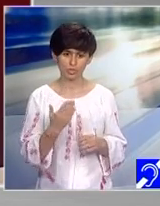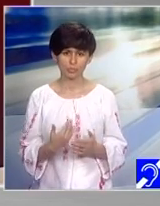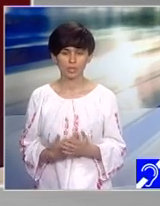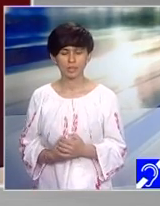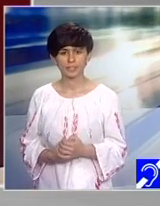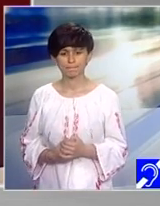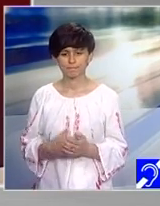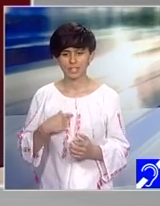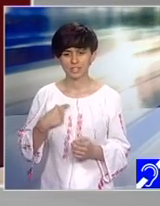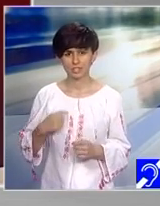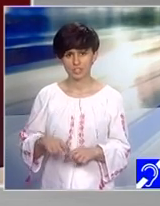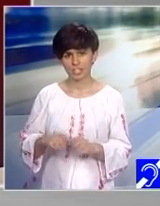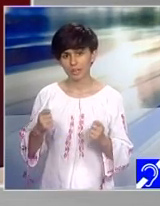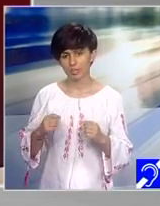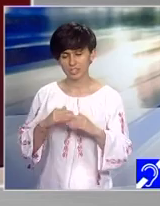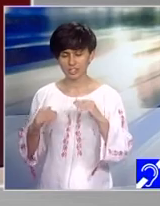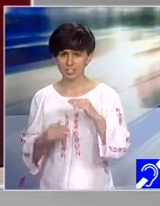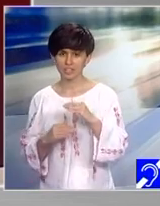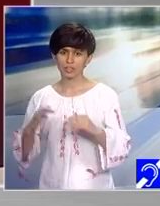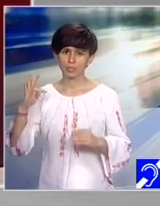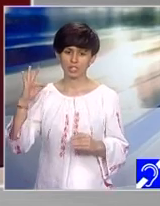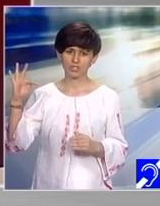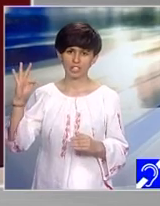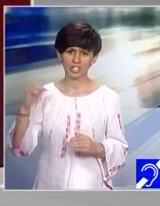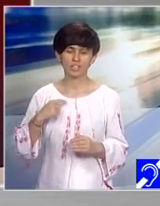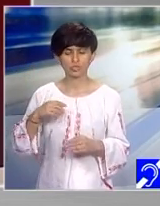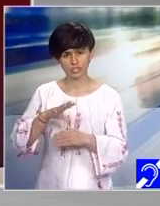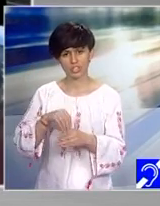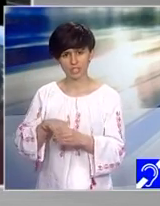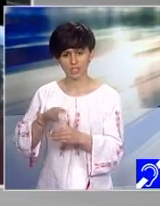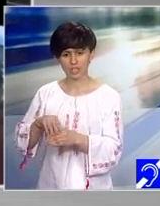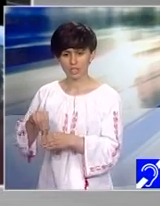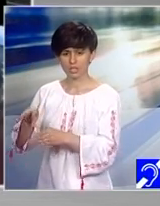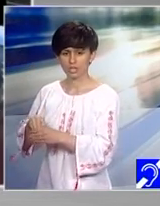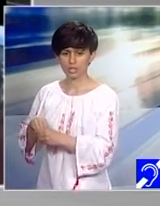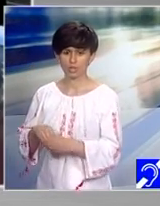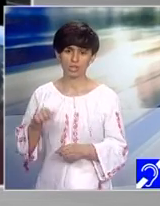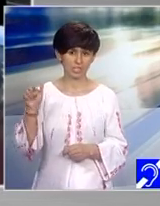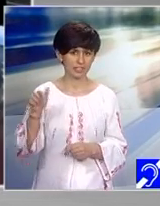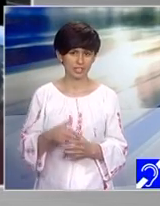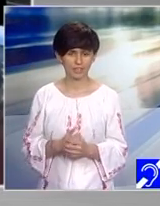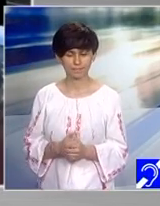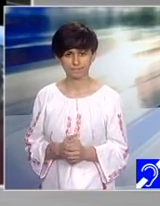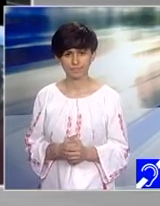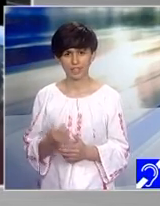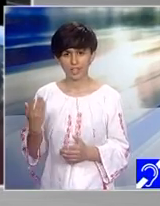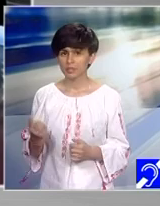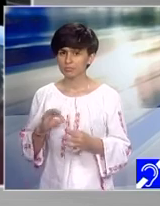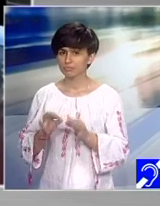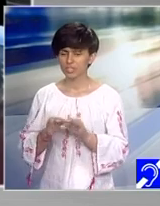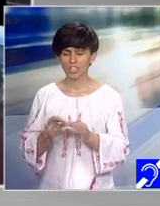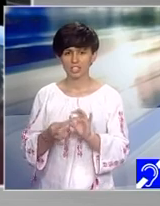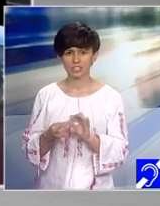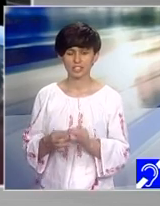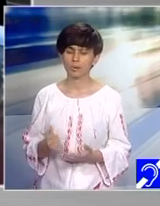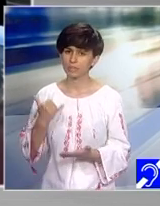de la Poarta de Sufeleac, sunt și din colecția ta. Da, da, da. Deci combinată. Ce înseamnă cu adevărat